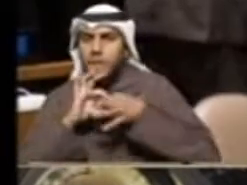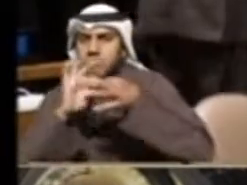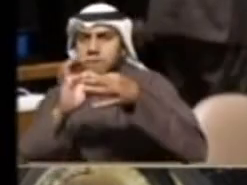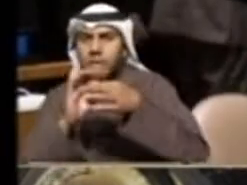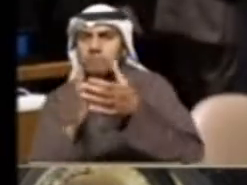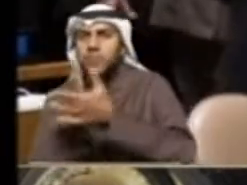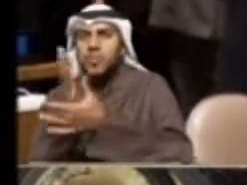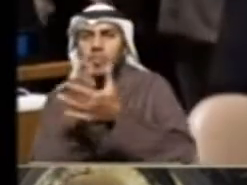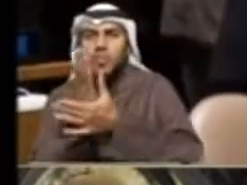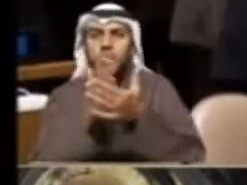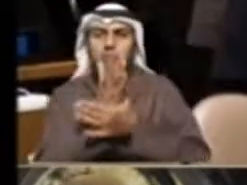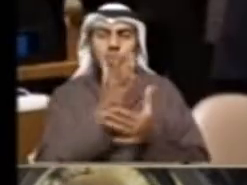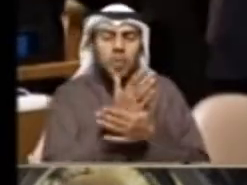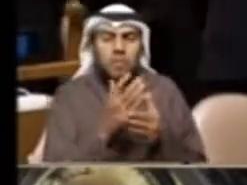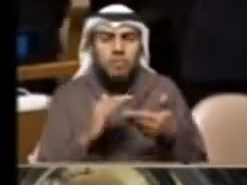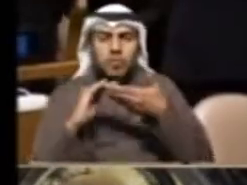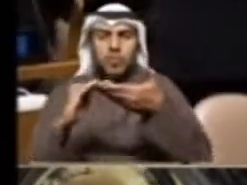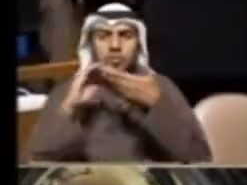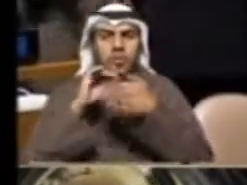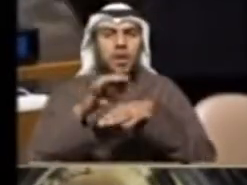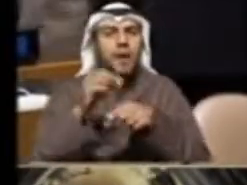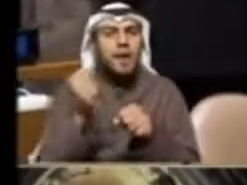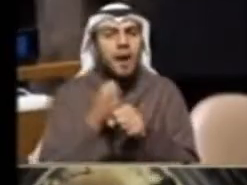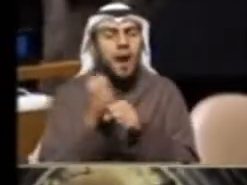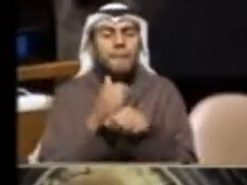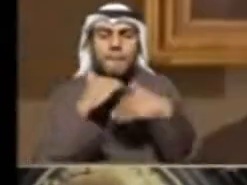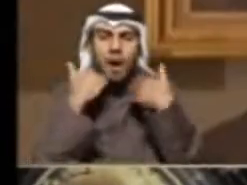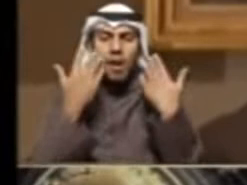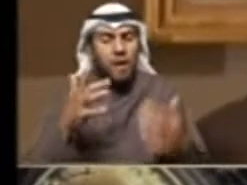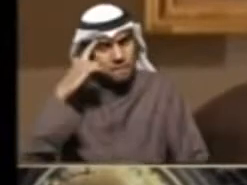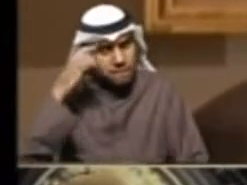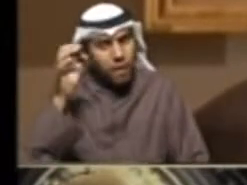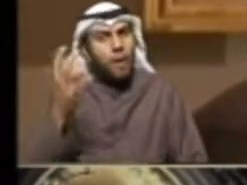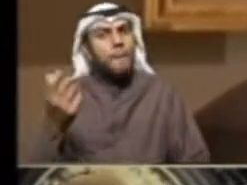نهج الدبلوماسية نهج متزن معتدل عقلاني،